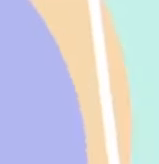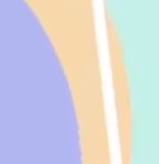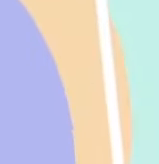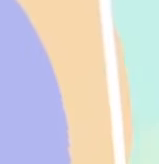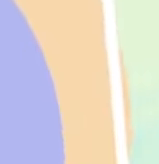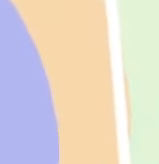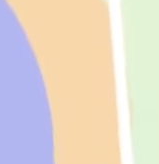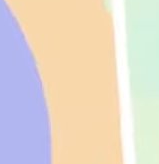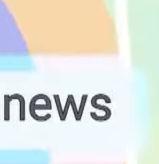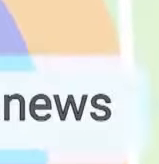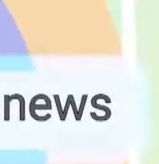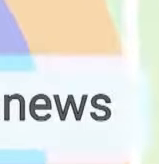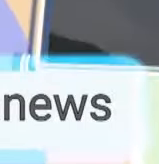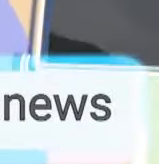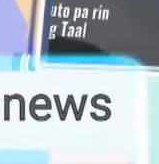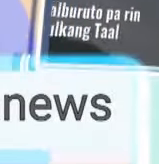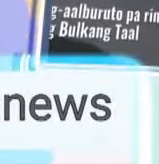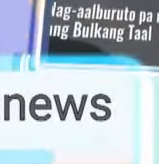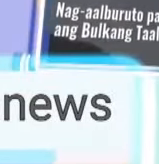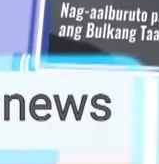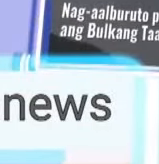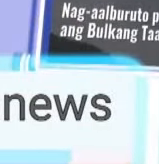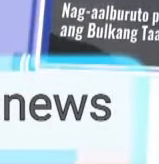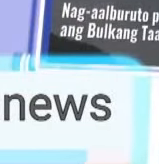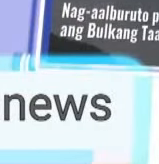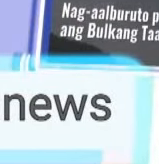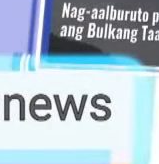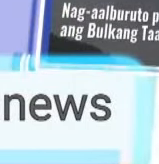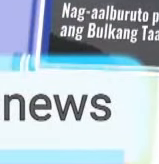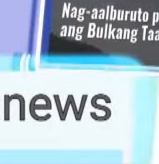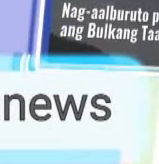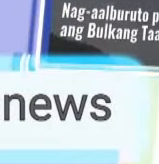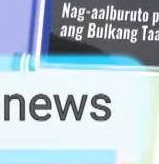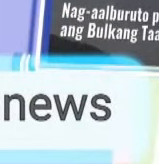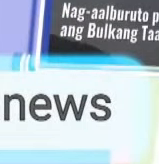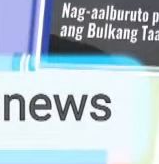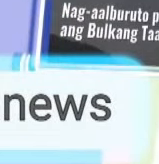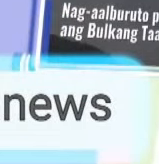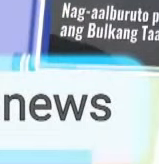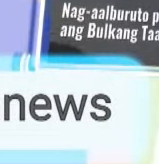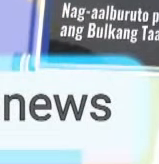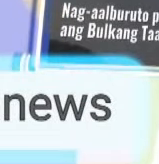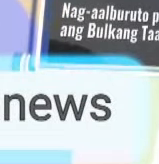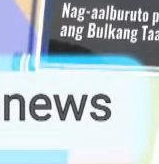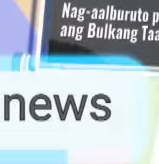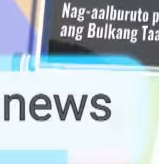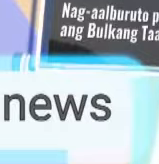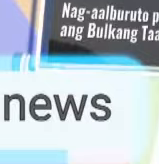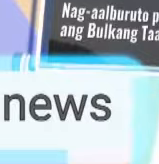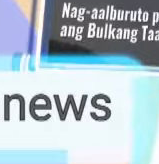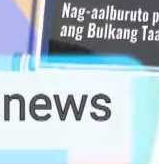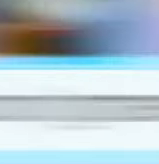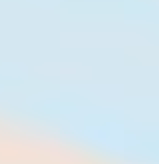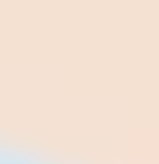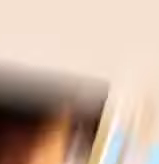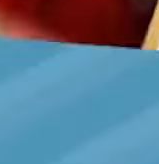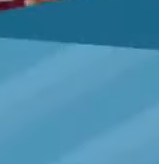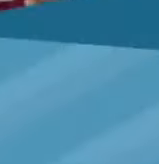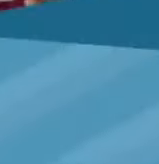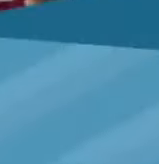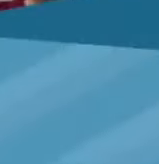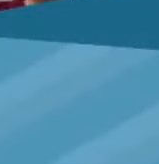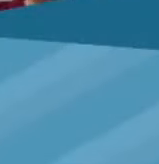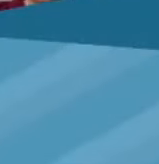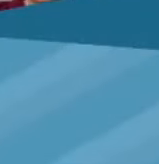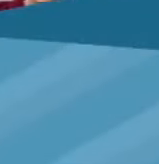GMA News YouTube channel and watch our digital first and digital exclusive videos for free.